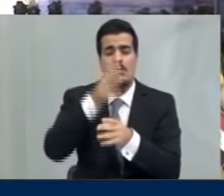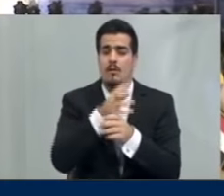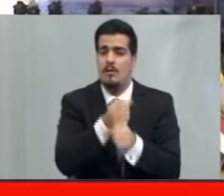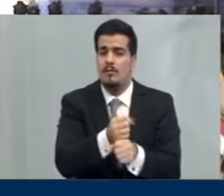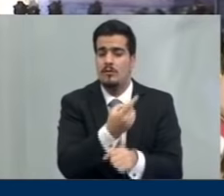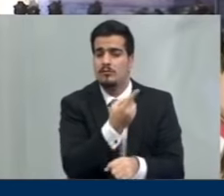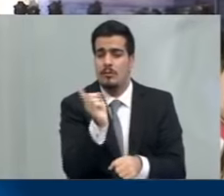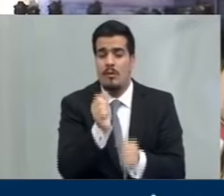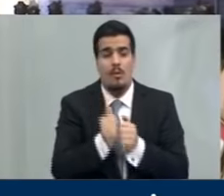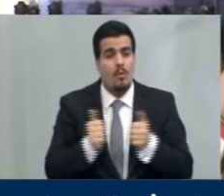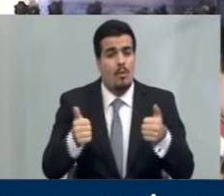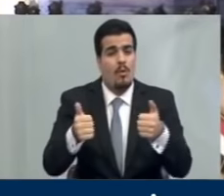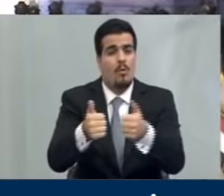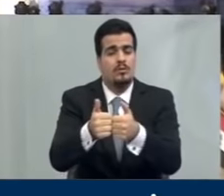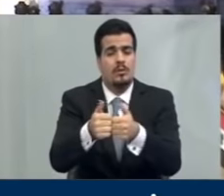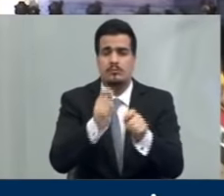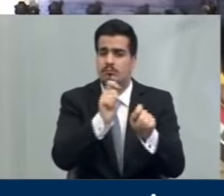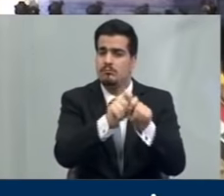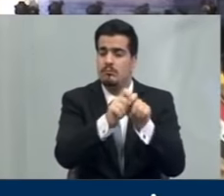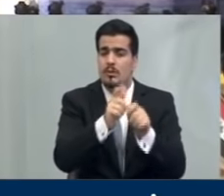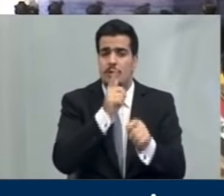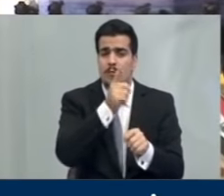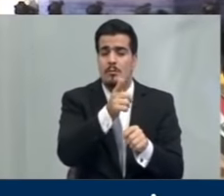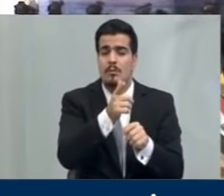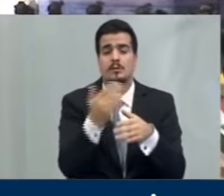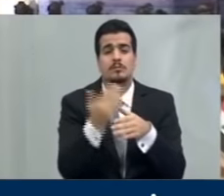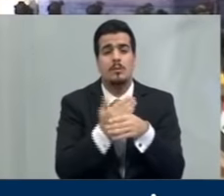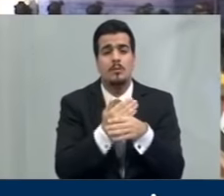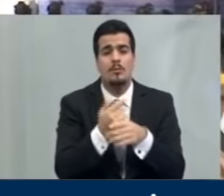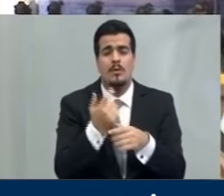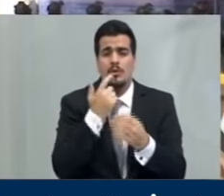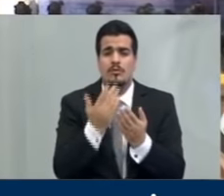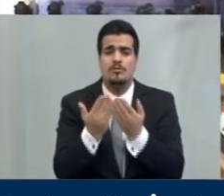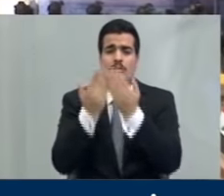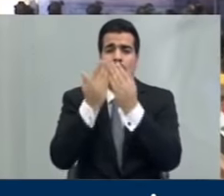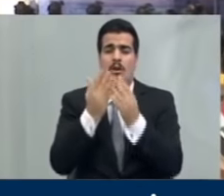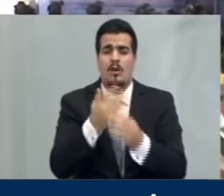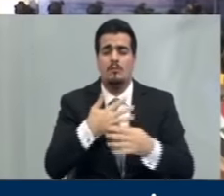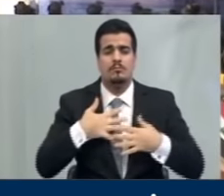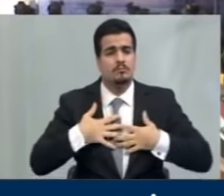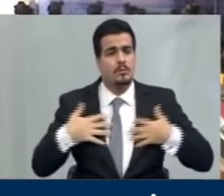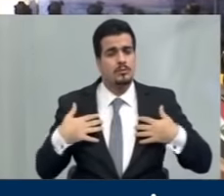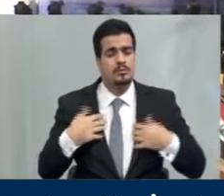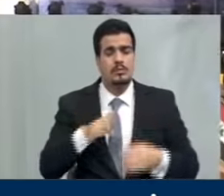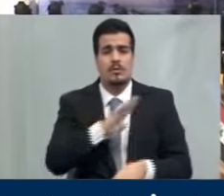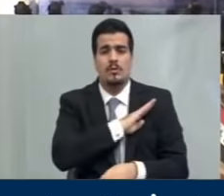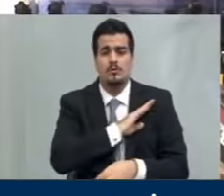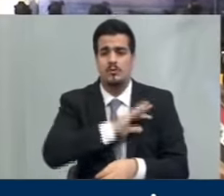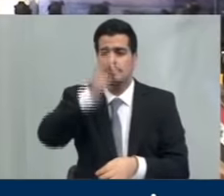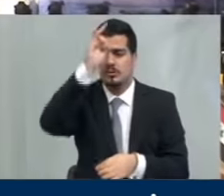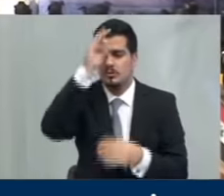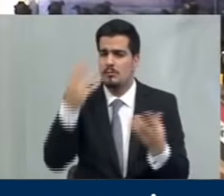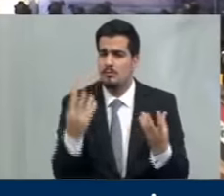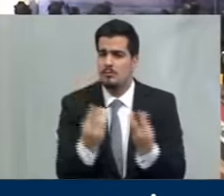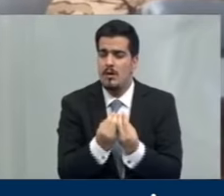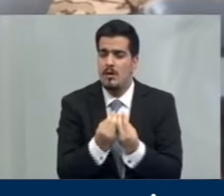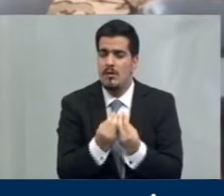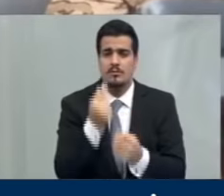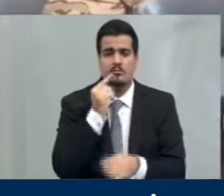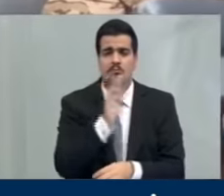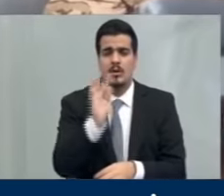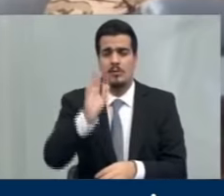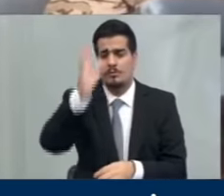ونقول لعوائلهم أنهم أوسمة على صدوركم وعلى أوسمة على صدور كل مقاتل في الجيش العراقي وكل فرد من أفراد الشعب